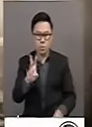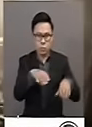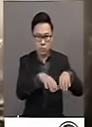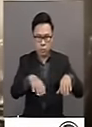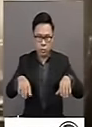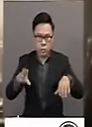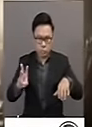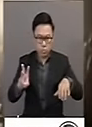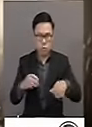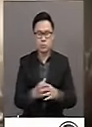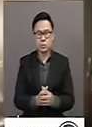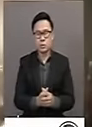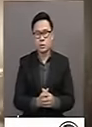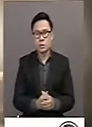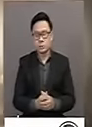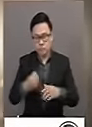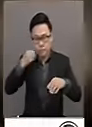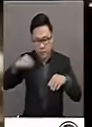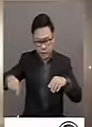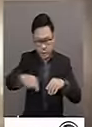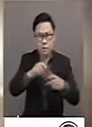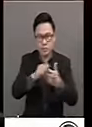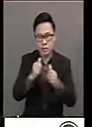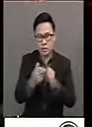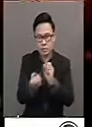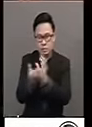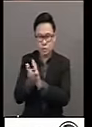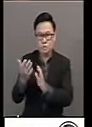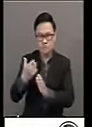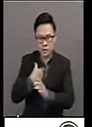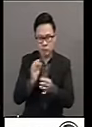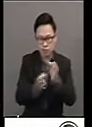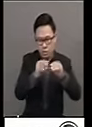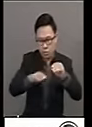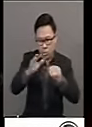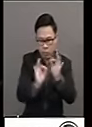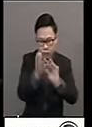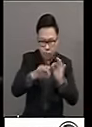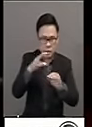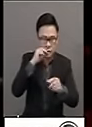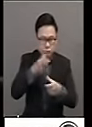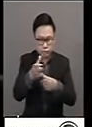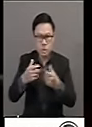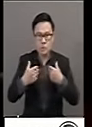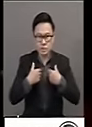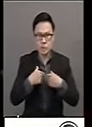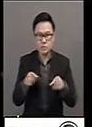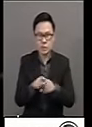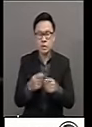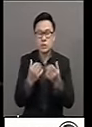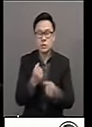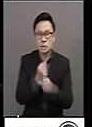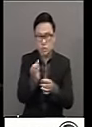ะคะส่วนพื้นที่อื่นๆที่อยู่ข้างเคียงก็ได้รับความเสียหายบ้างจากเปลวไฟกับน้ำที่ใช้ฉีดทางเจ้าหน้า